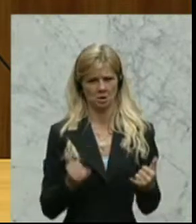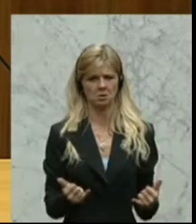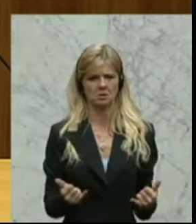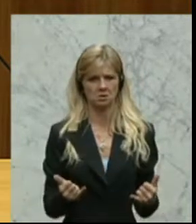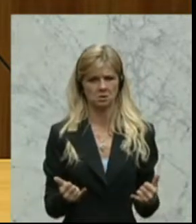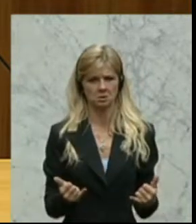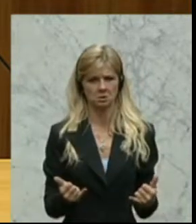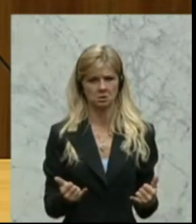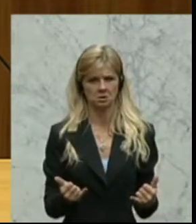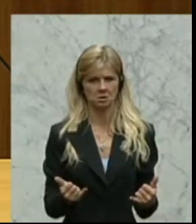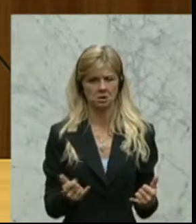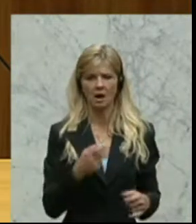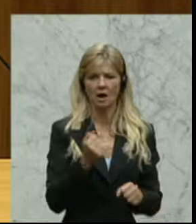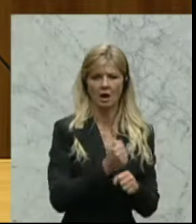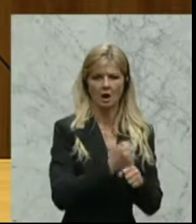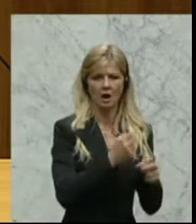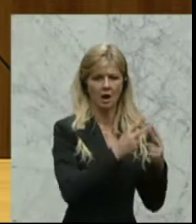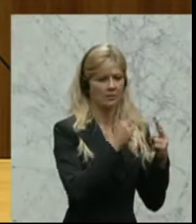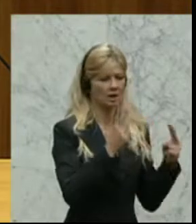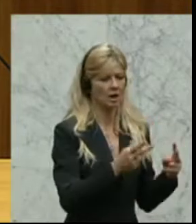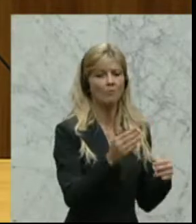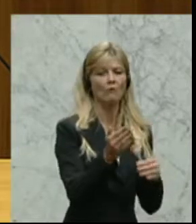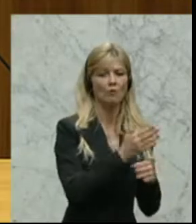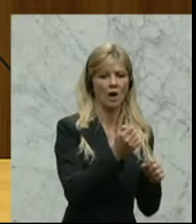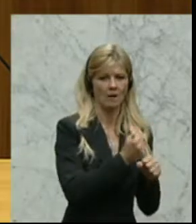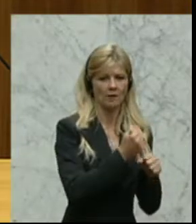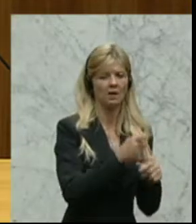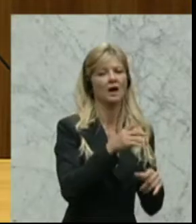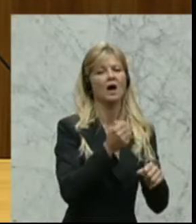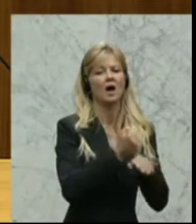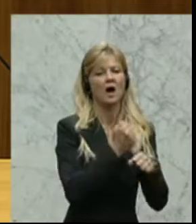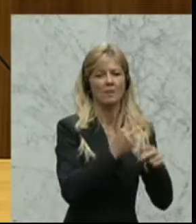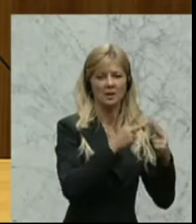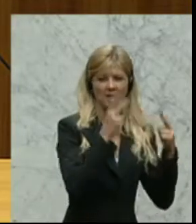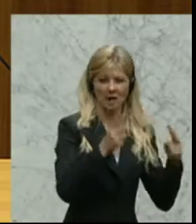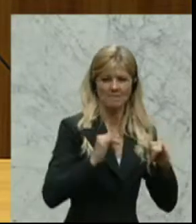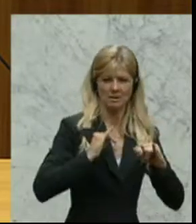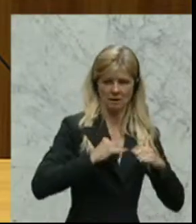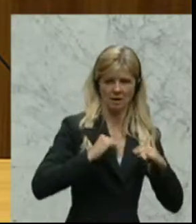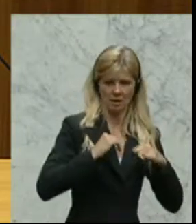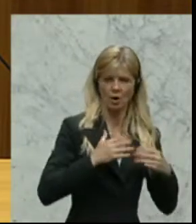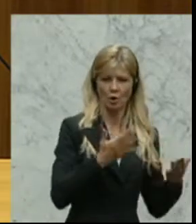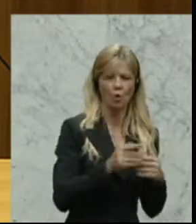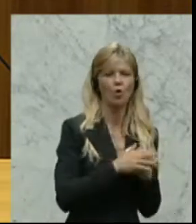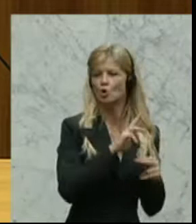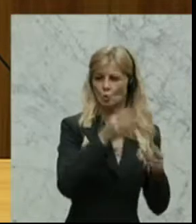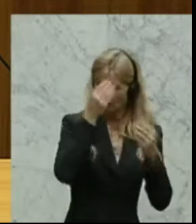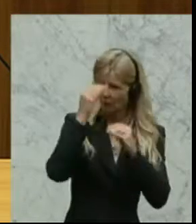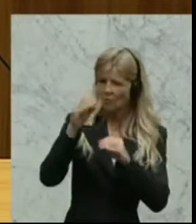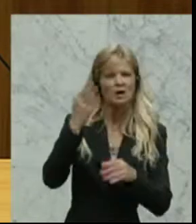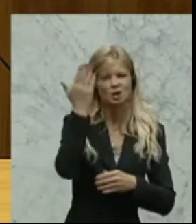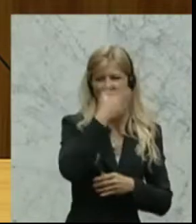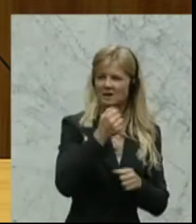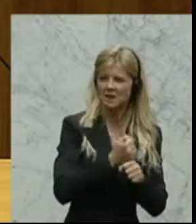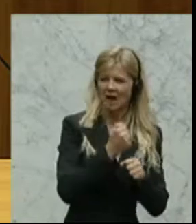die Arbeiterkammer Vorarlberg und die Arbeiterkammer Tirol, übrigens nur zu Ihrer Information, das sind dann schwarze Arbeiterkammerpräsidenten, im Rest Österreich sind sie dann